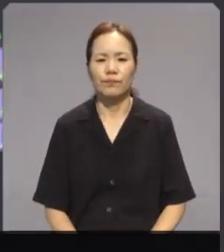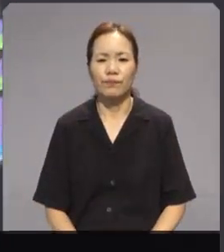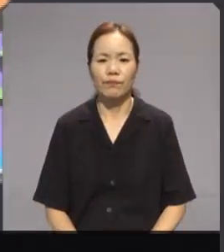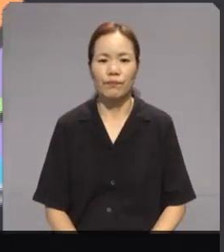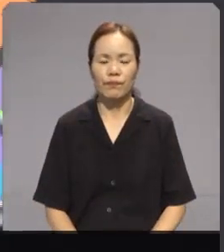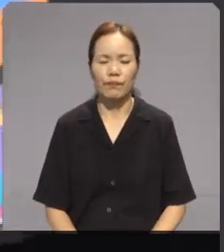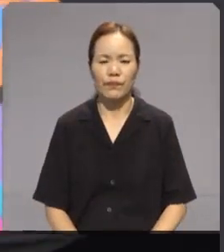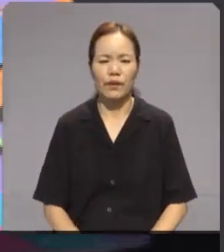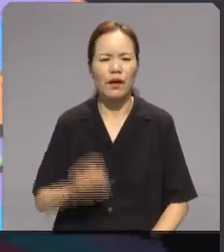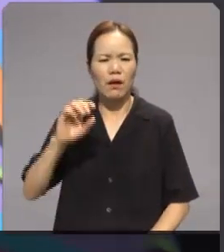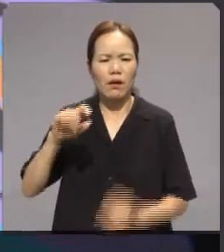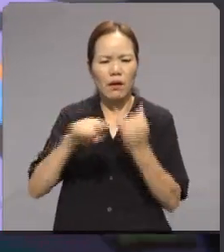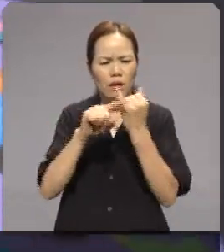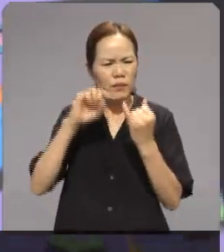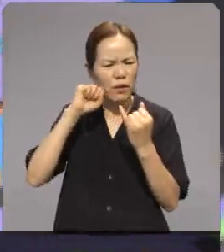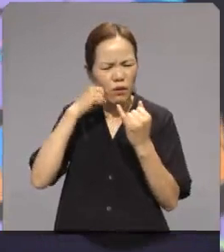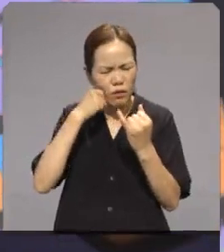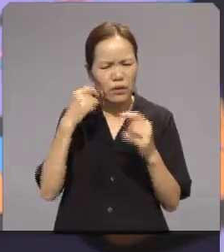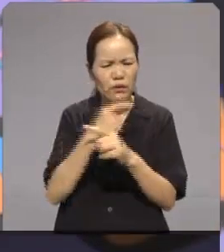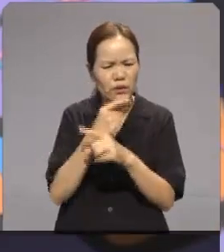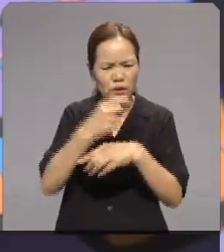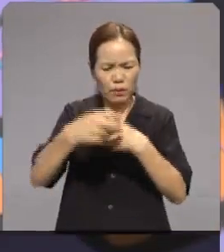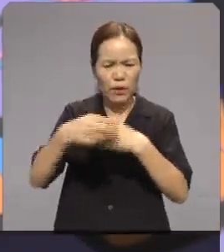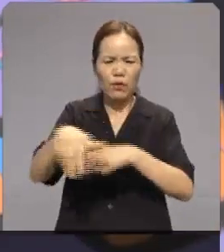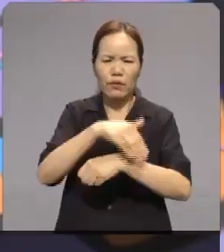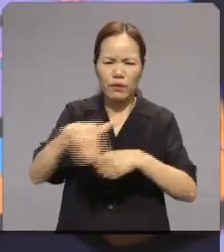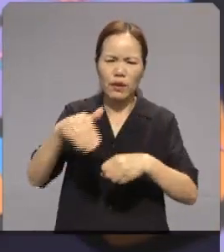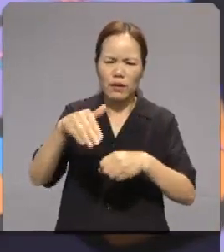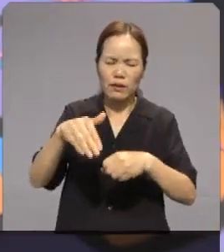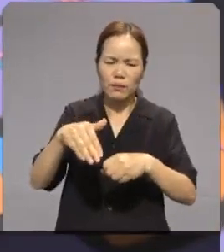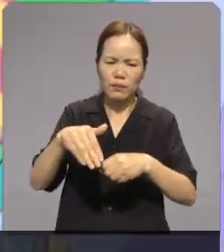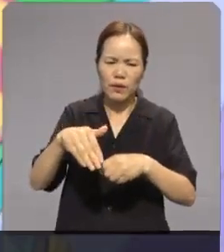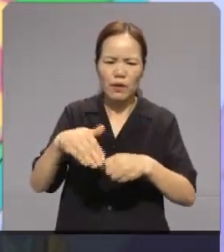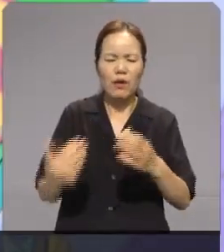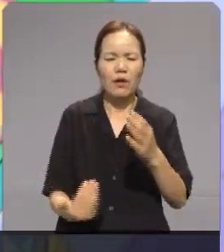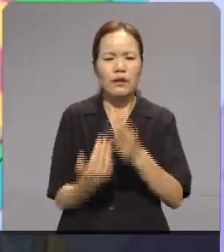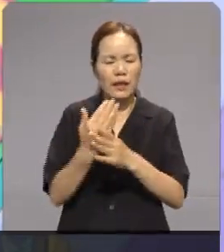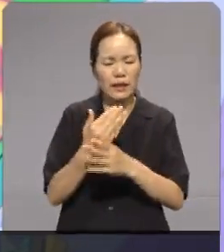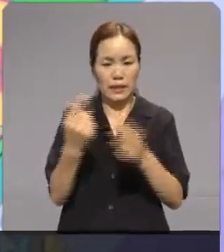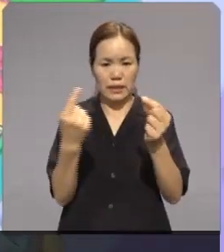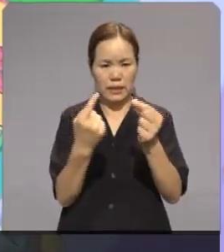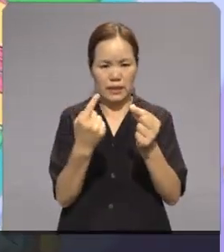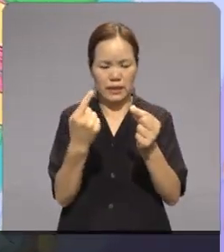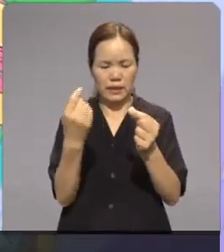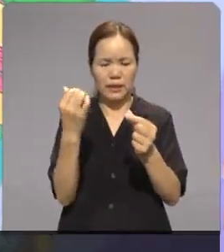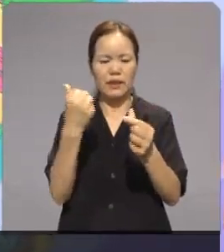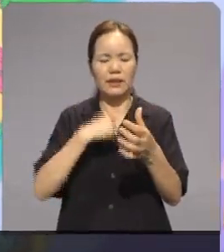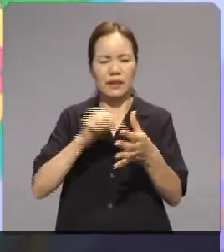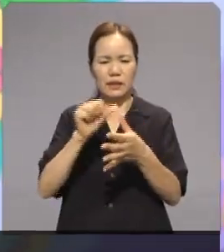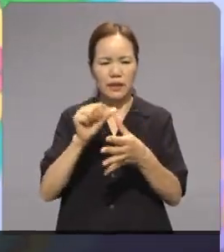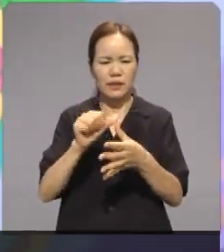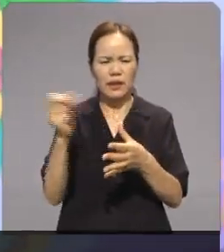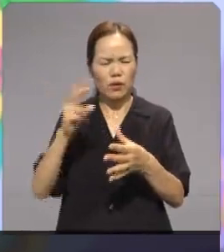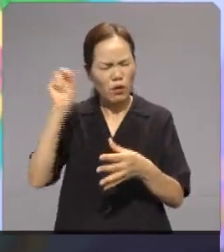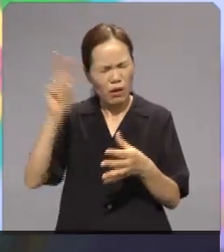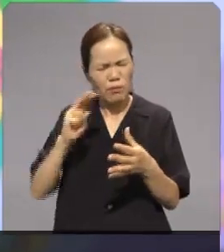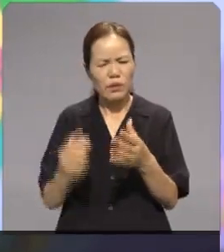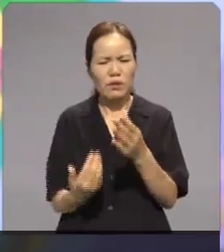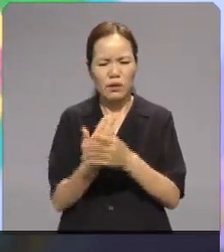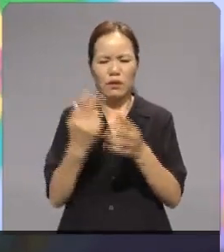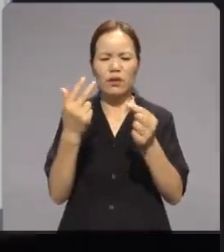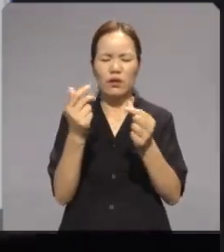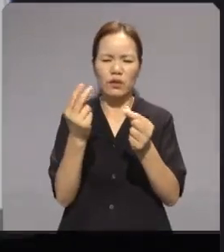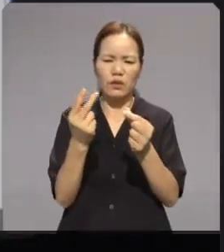난임병원에 다니며 어렵게 가진 첫째 아이와 일이 들어오기 시작할 즈음 갑작스레 생긴 둘째, 임신과 동시에 퍼지기